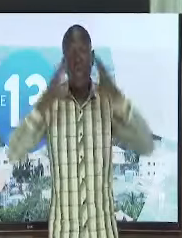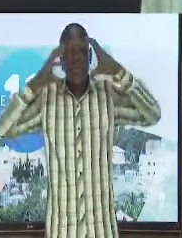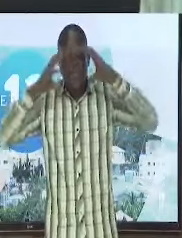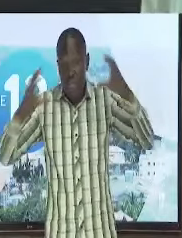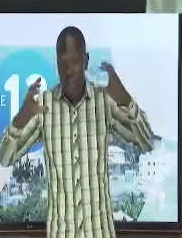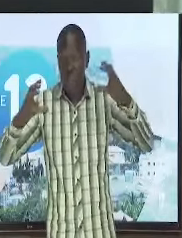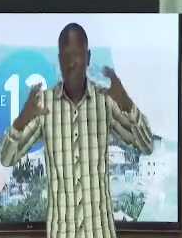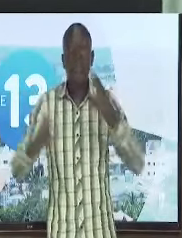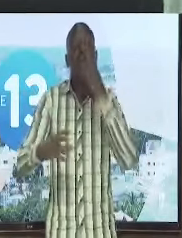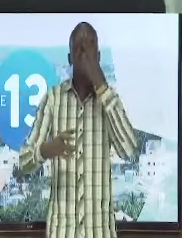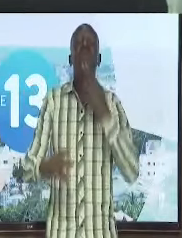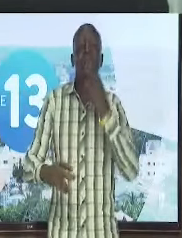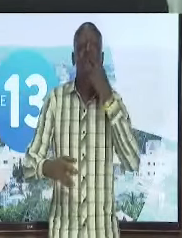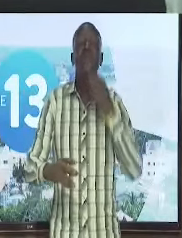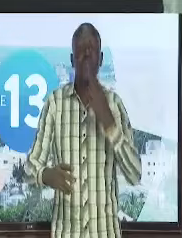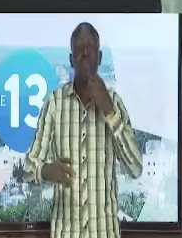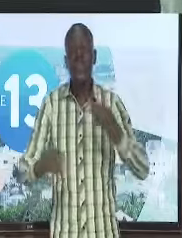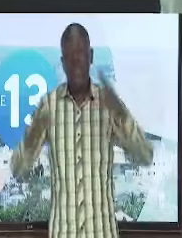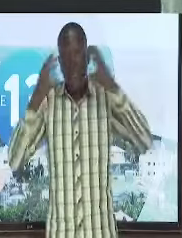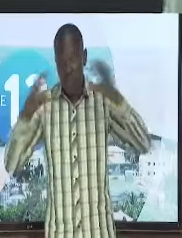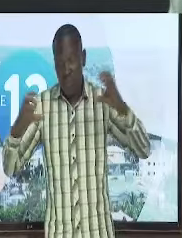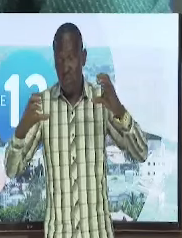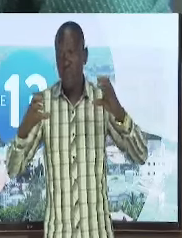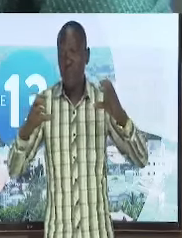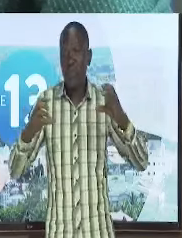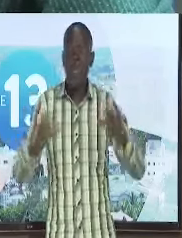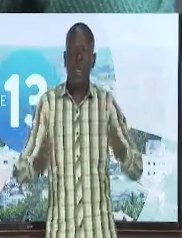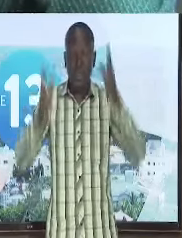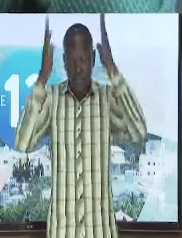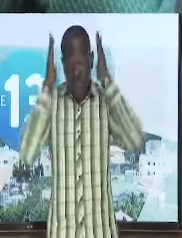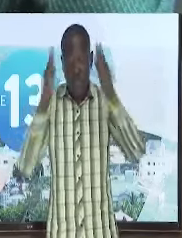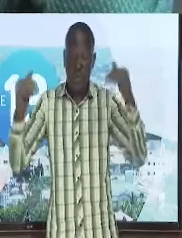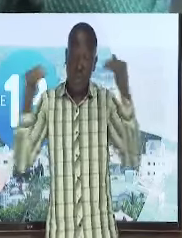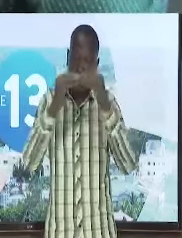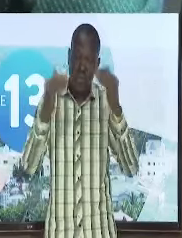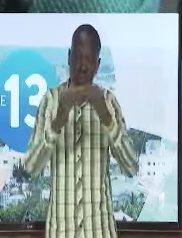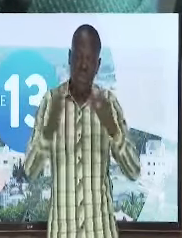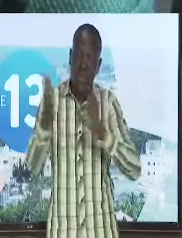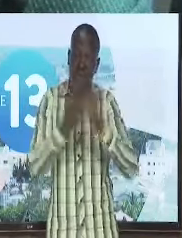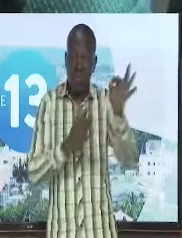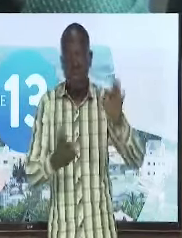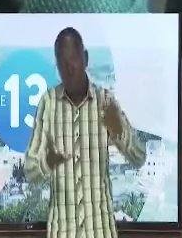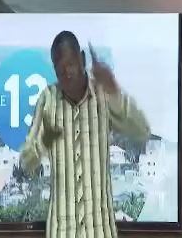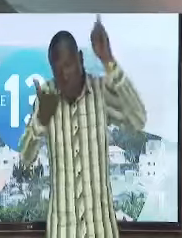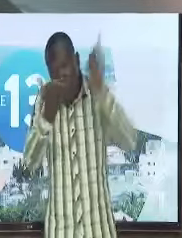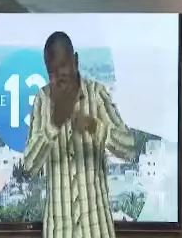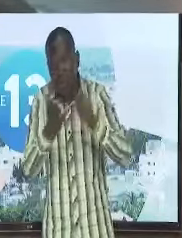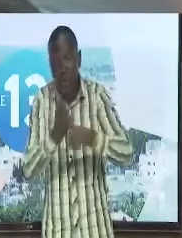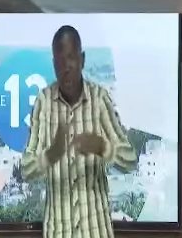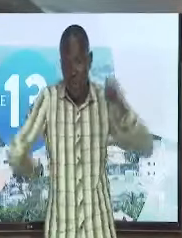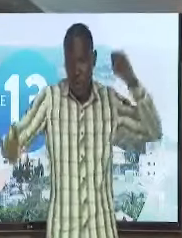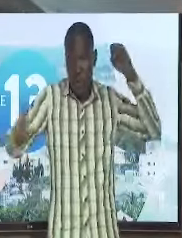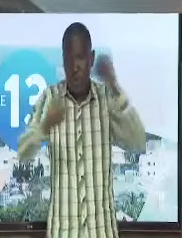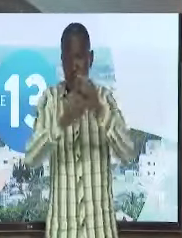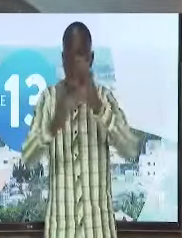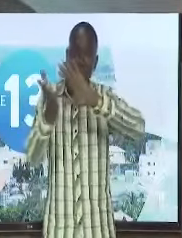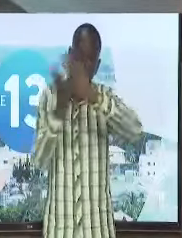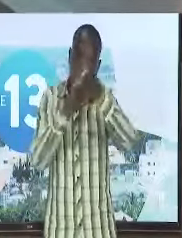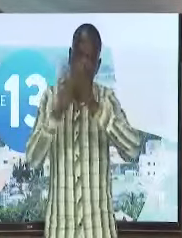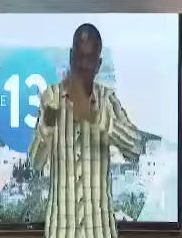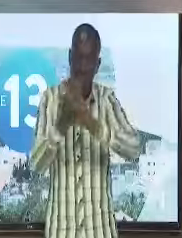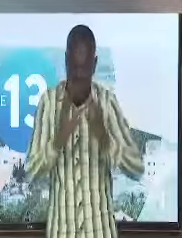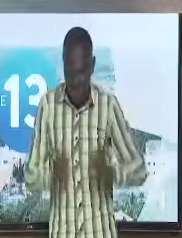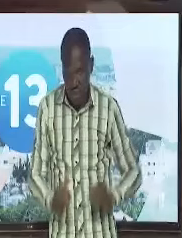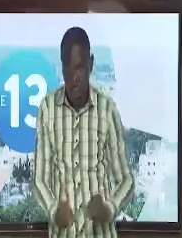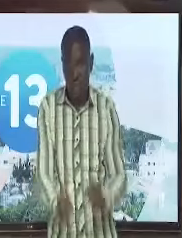la drépanocytose et l'albinisme. Elle prévoit également la prise en charge urgente des accidents de la circulation et les violences basées